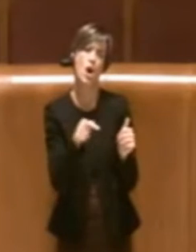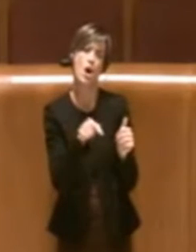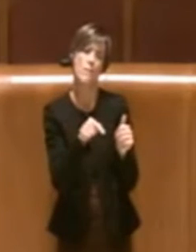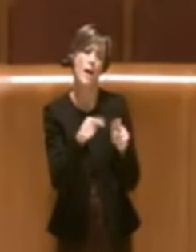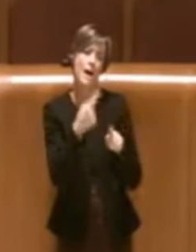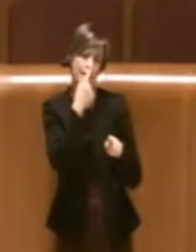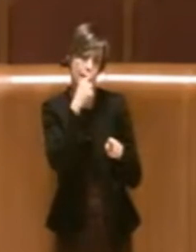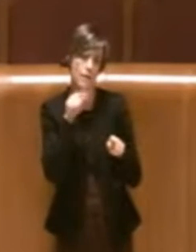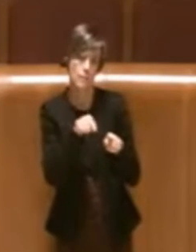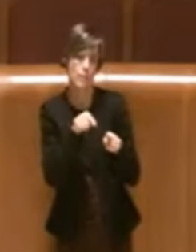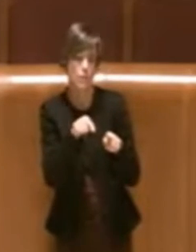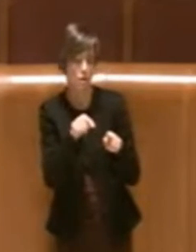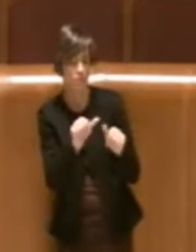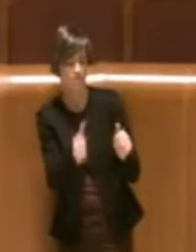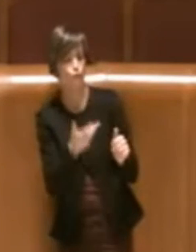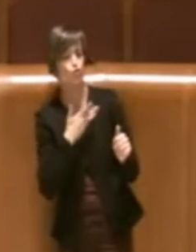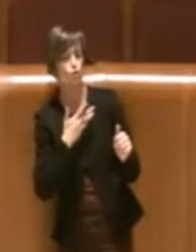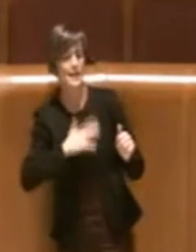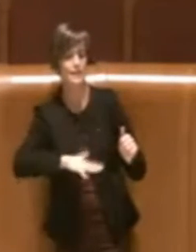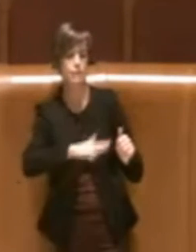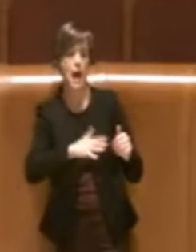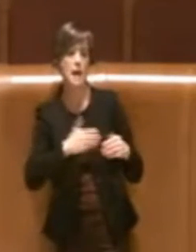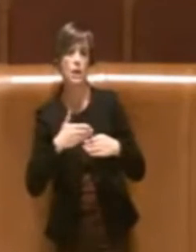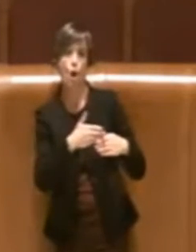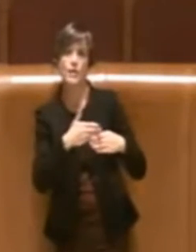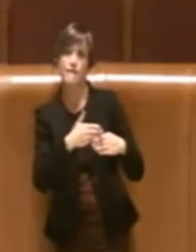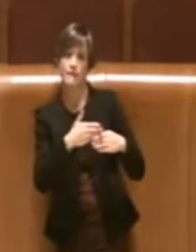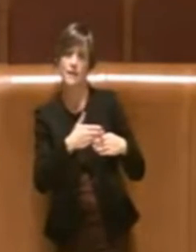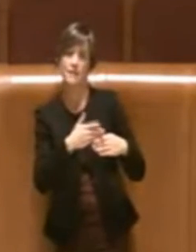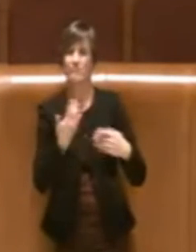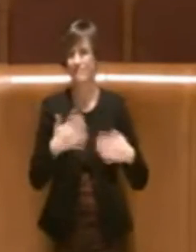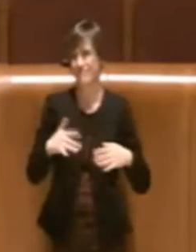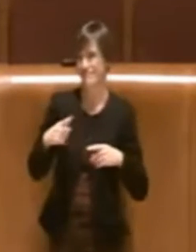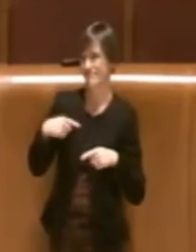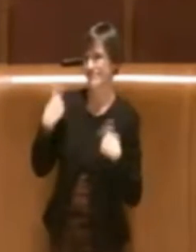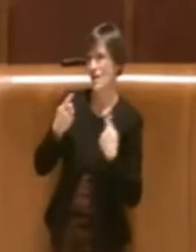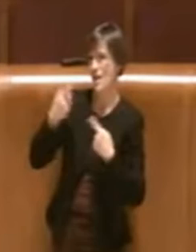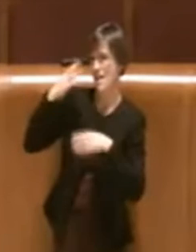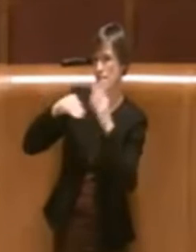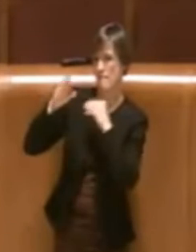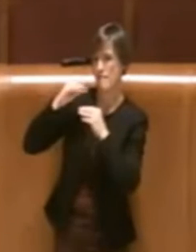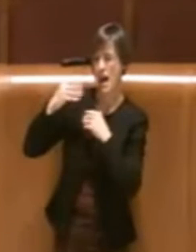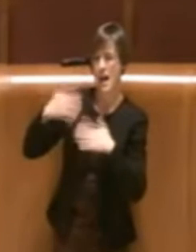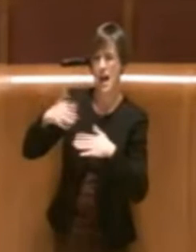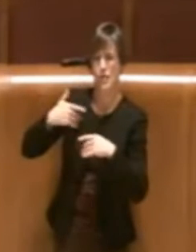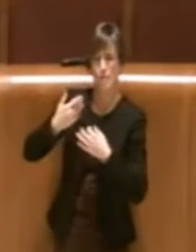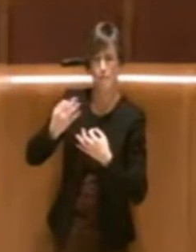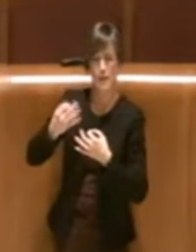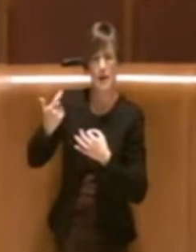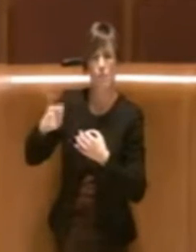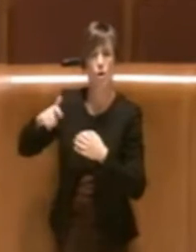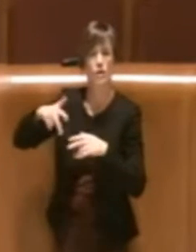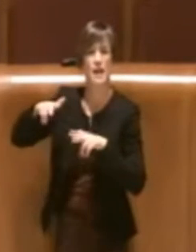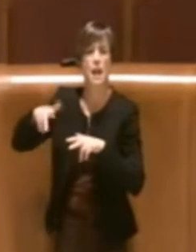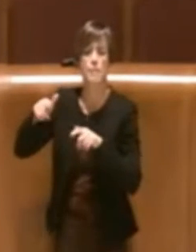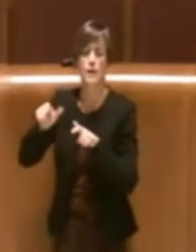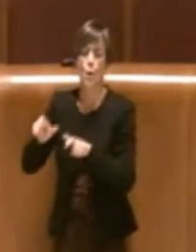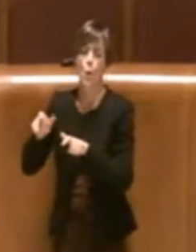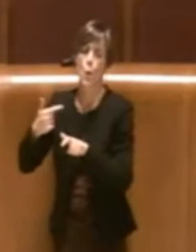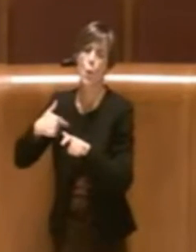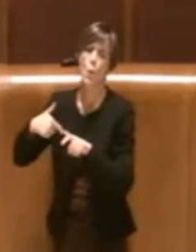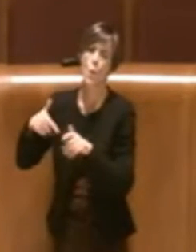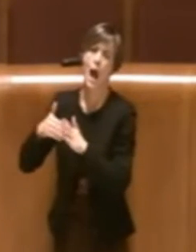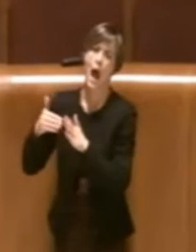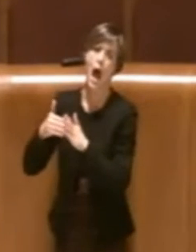anche spazi comuni, e questo l'abbiamo imparato bene visto che abbiamo votato anche una delibera specifica sull'housing sociale,